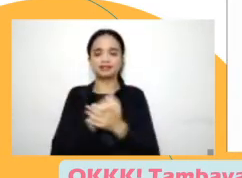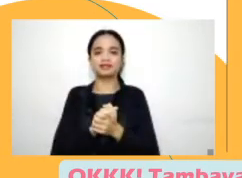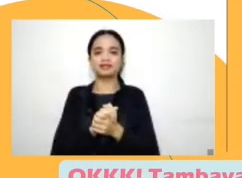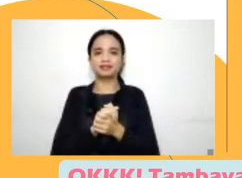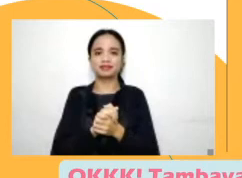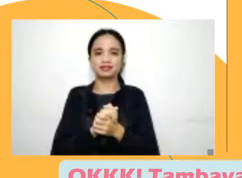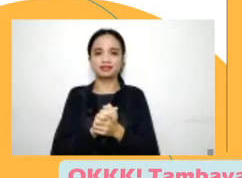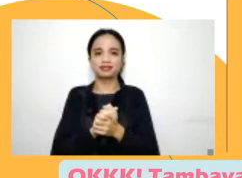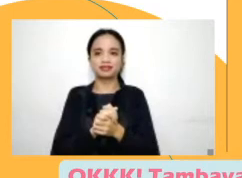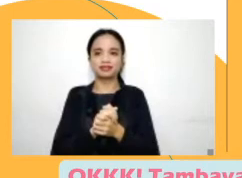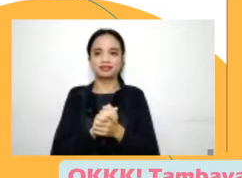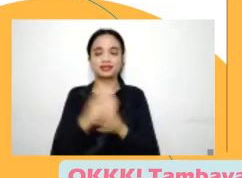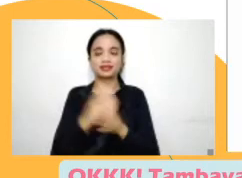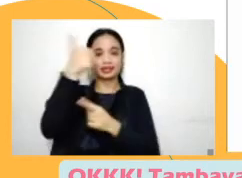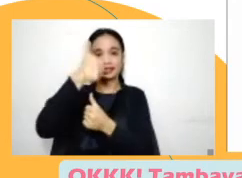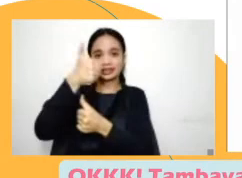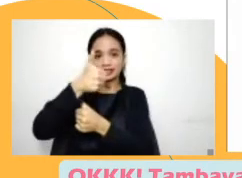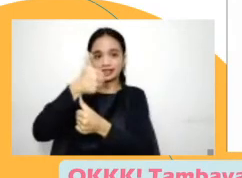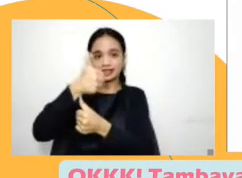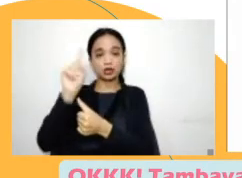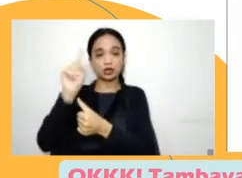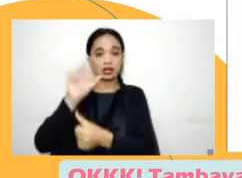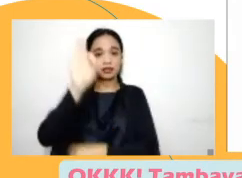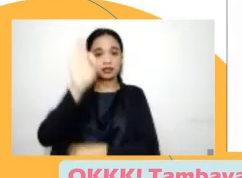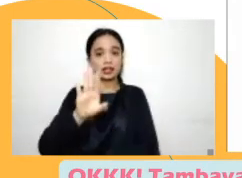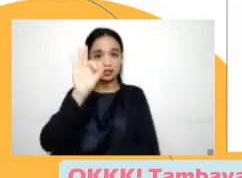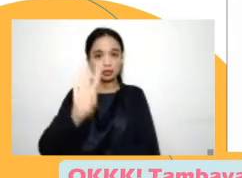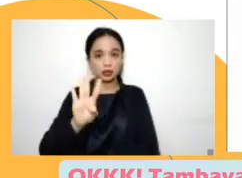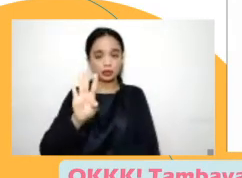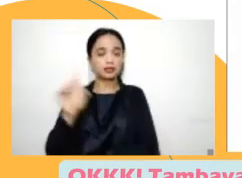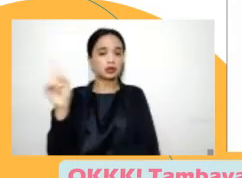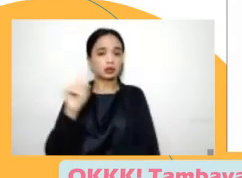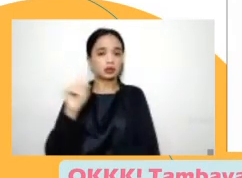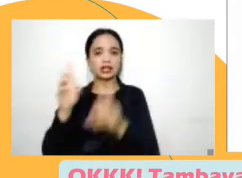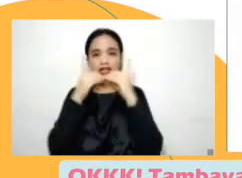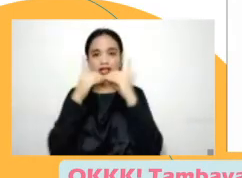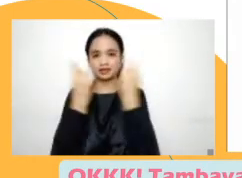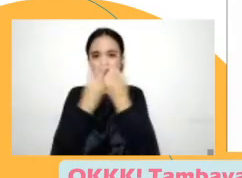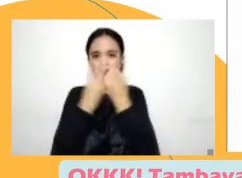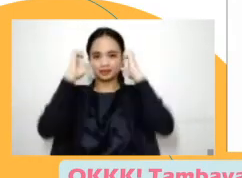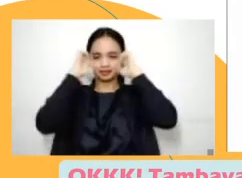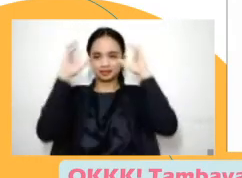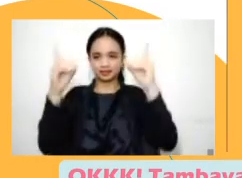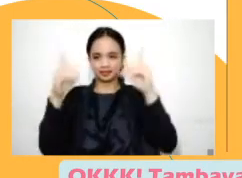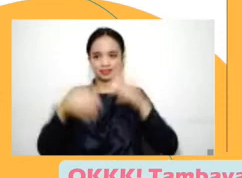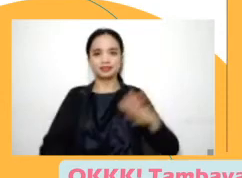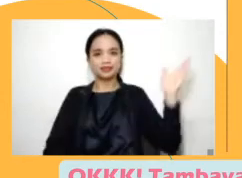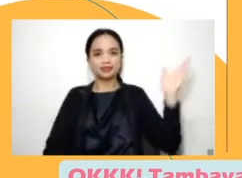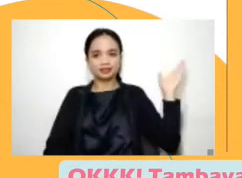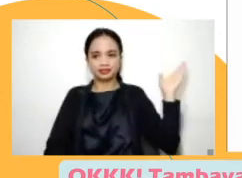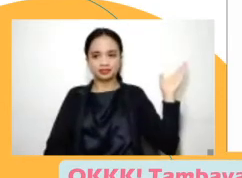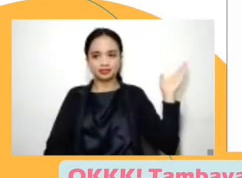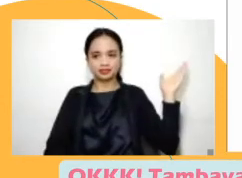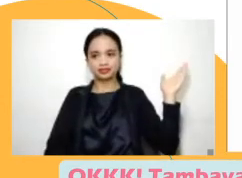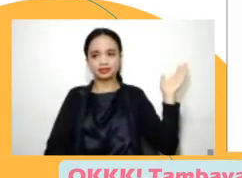I-like po natin ang Facebook page ng Department of Education Philippines.